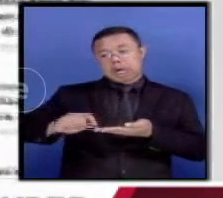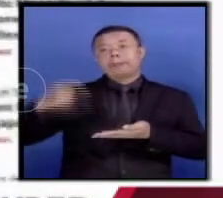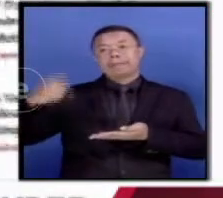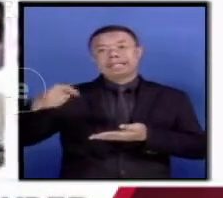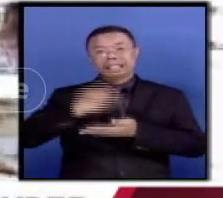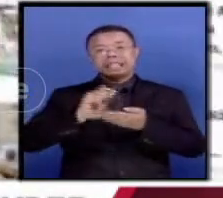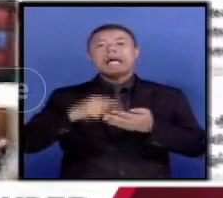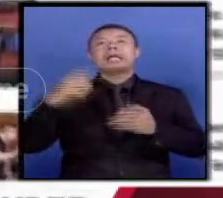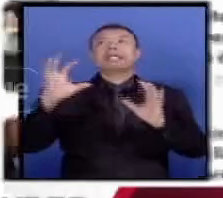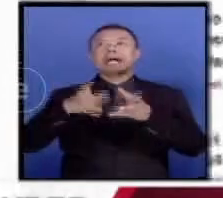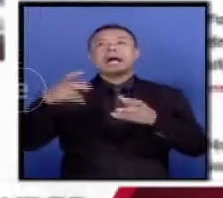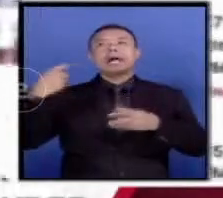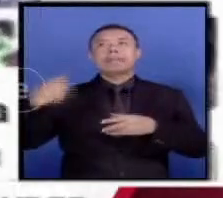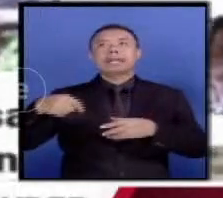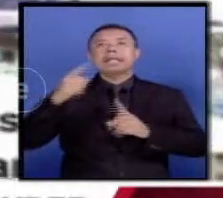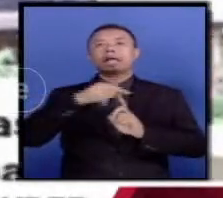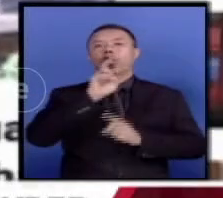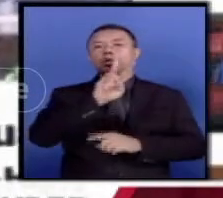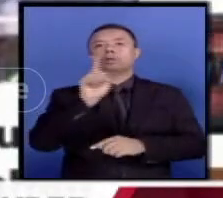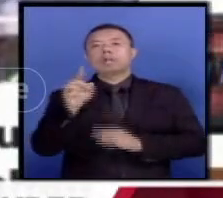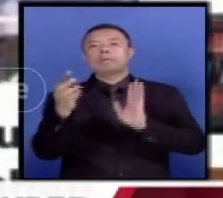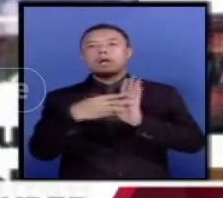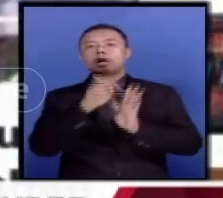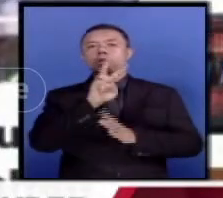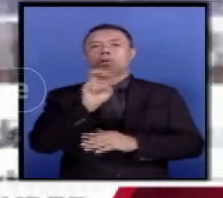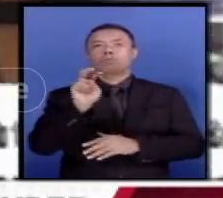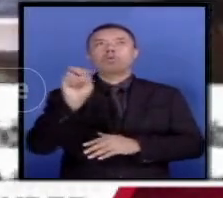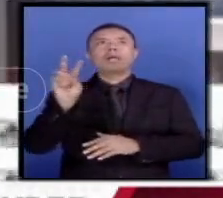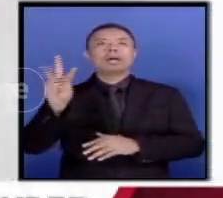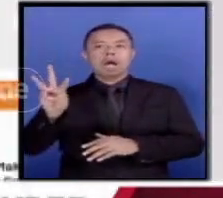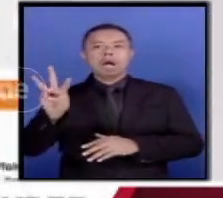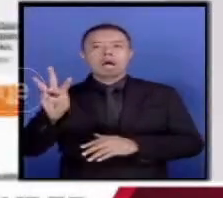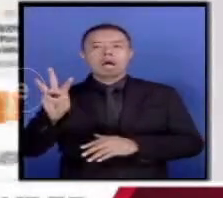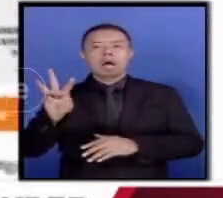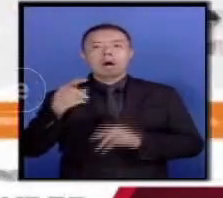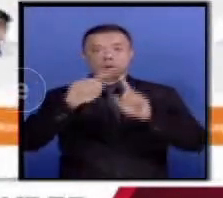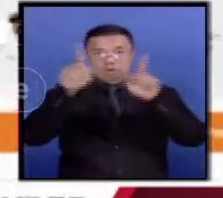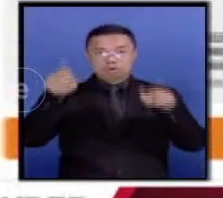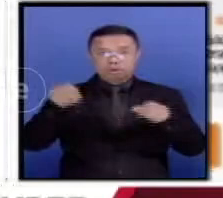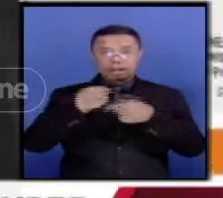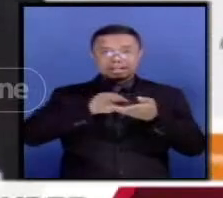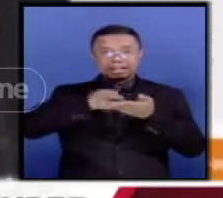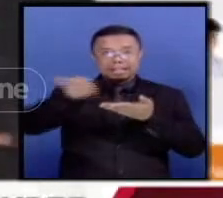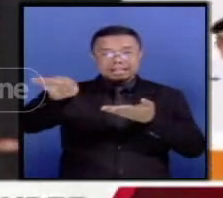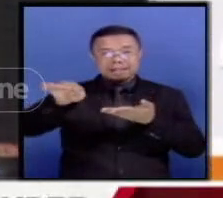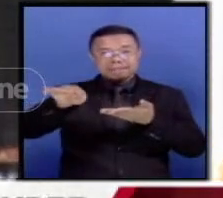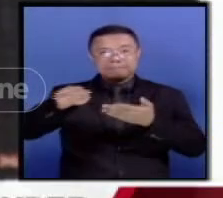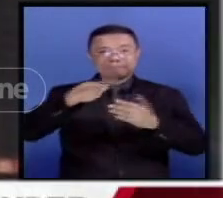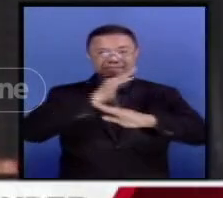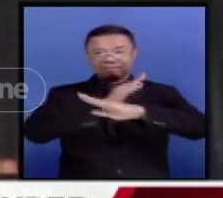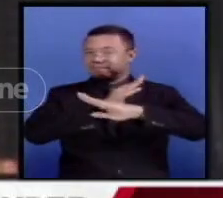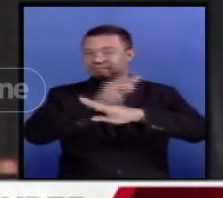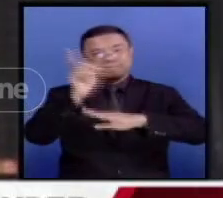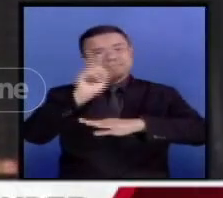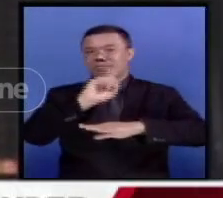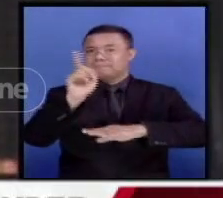Pramono Anung pada 21 Maret 2023. Dalam surat tersebut, larangan kegiatan buka puasa bersama